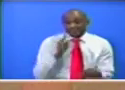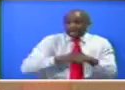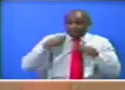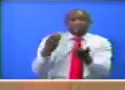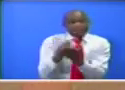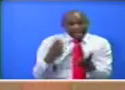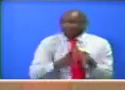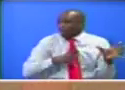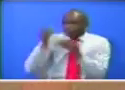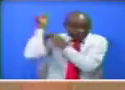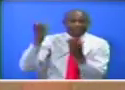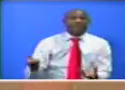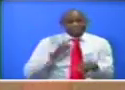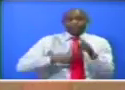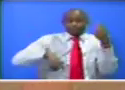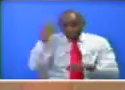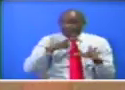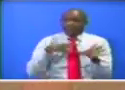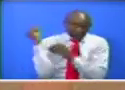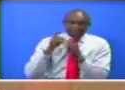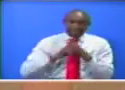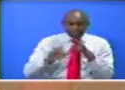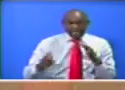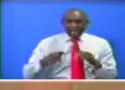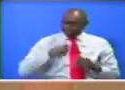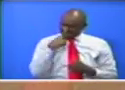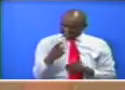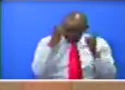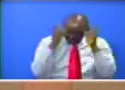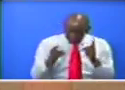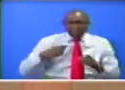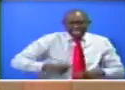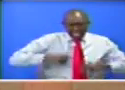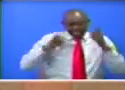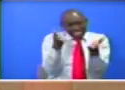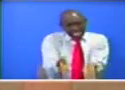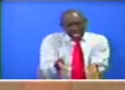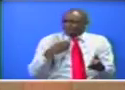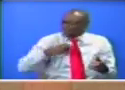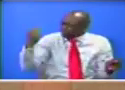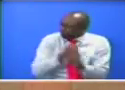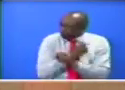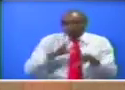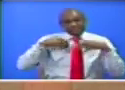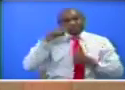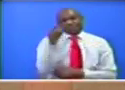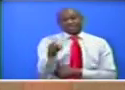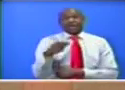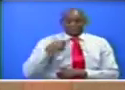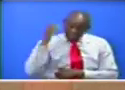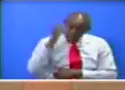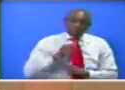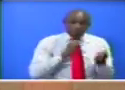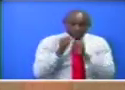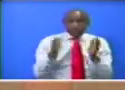Wakishapewa kiti wanaenda. Ndio nikaamua nikasema mimi kama mkaaji wa hapa sitaruhusu hiyo. Mimi nitarudi kwa ground